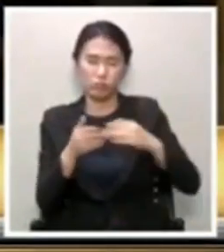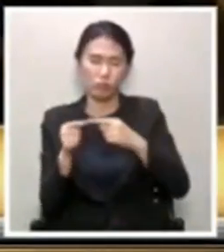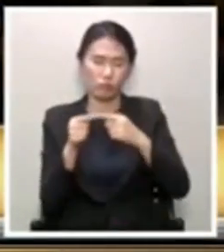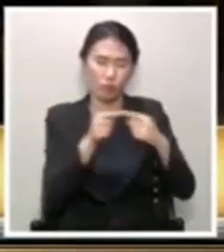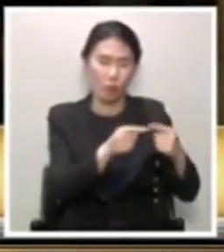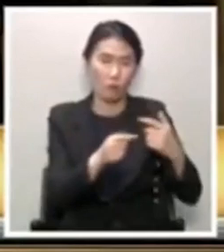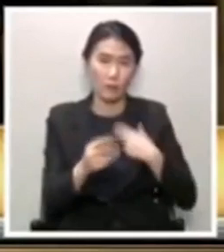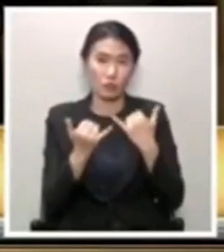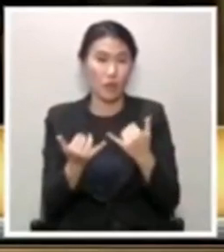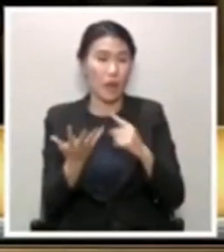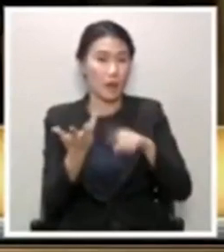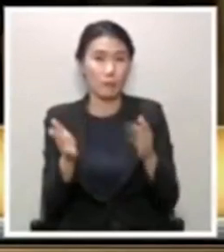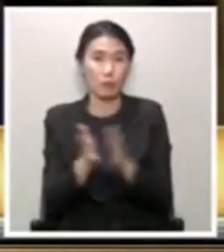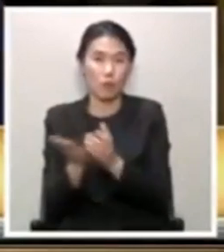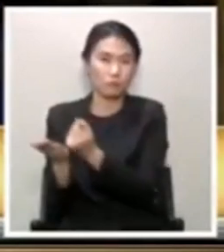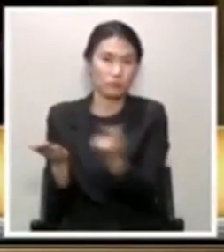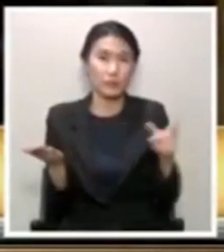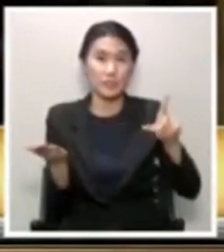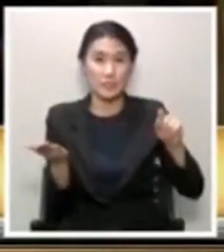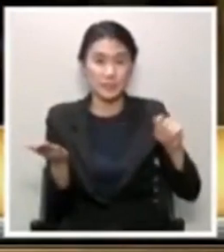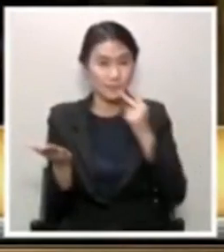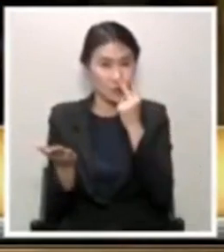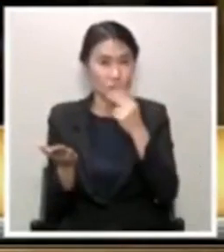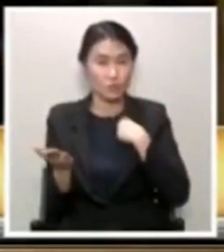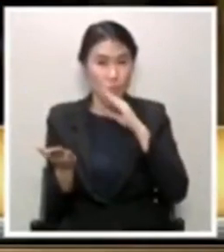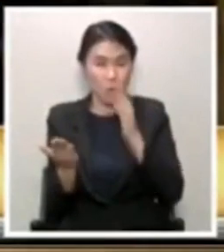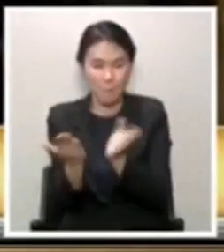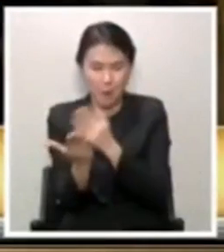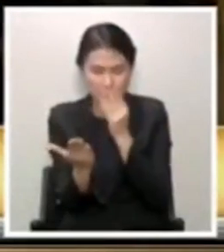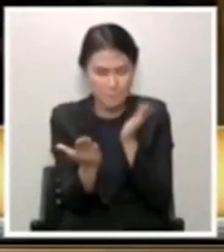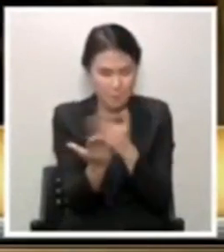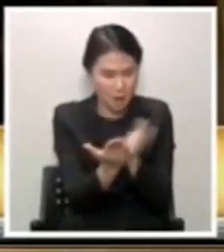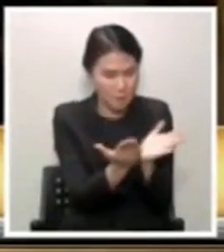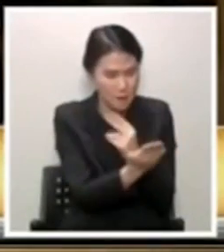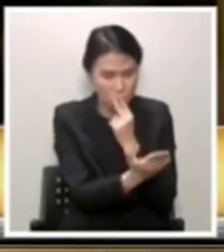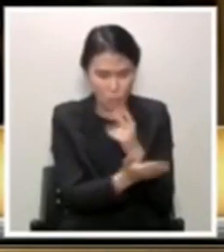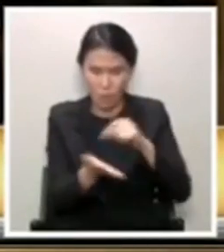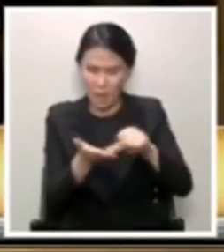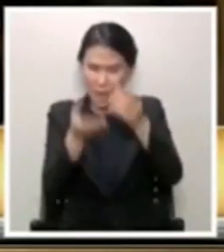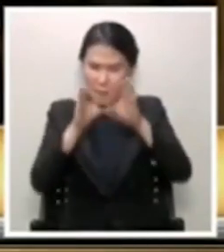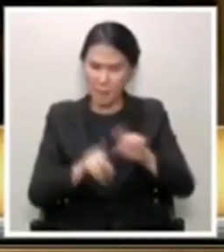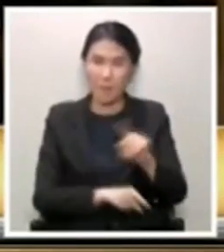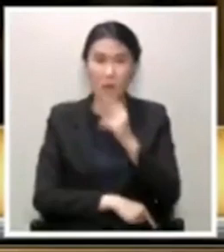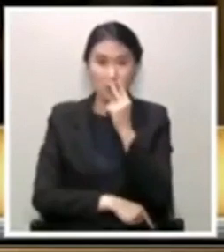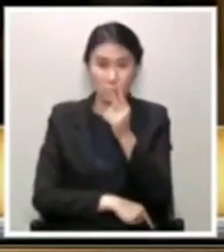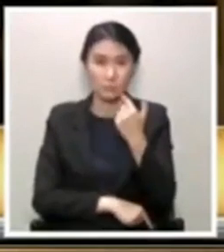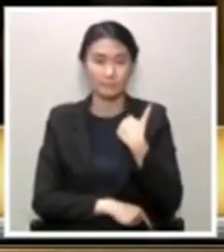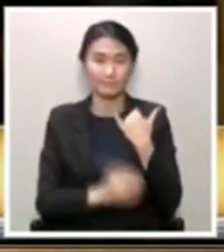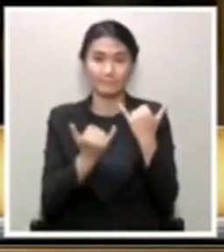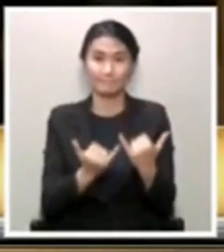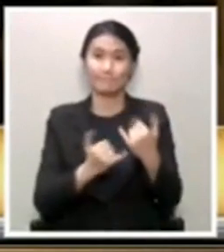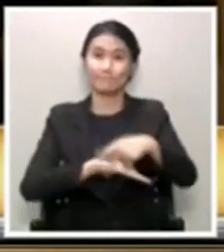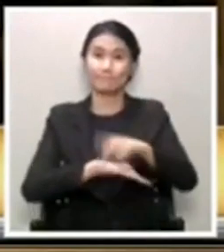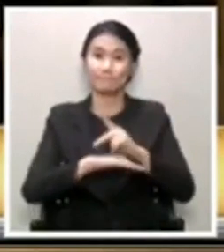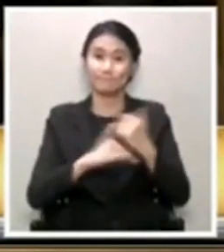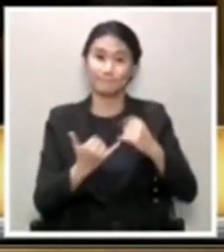แล้ว20ฉบับครับเวลาเราดูรัฐธรรมนูญแต่ละฉบับเนี่ยครับว่ารัฐธรรมนูญแต่ละฉบับแก้กันอย่างไรท่านประธานครับประเทศ